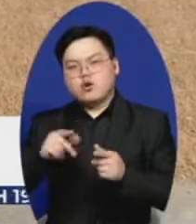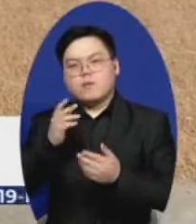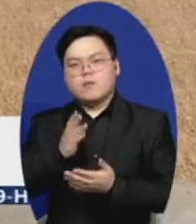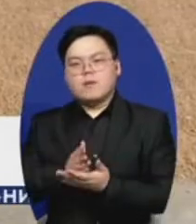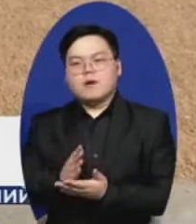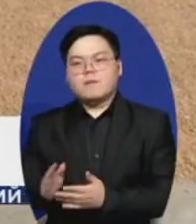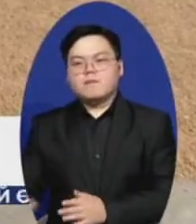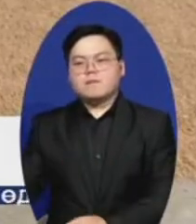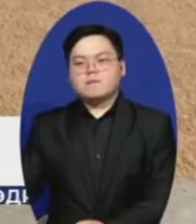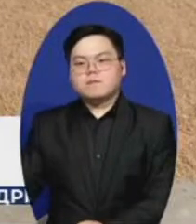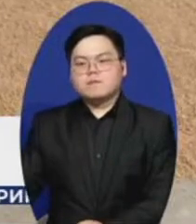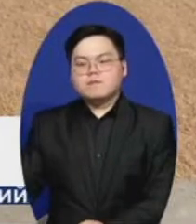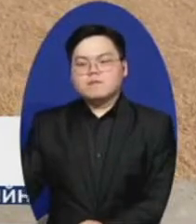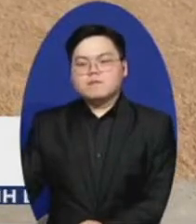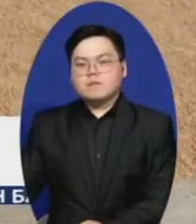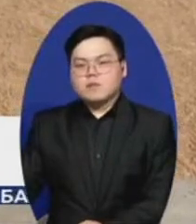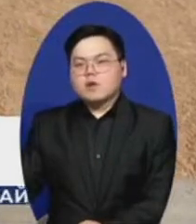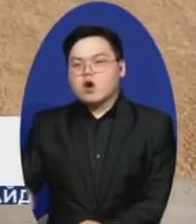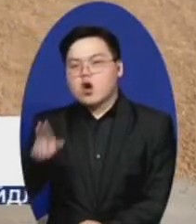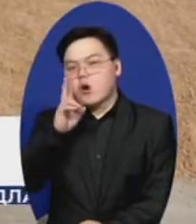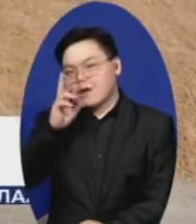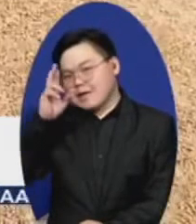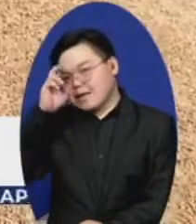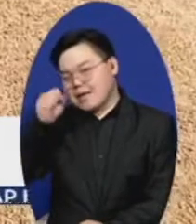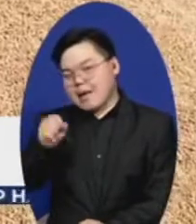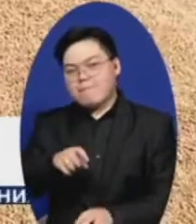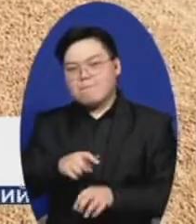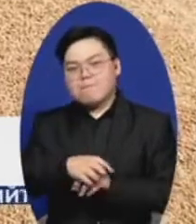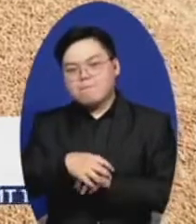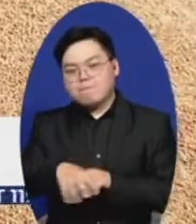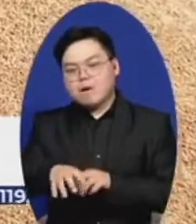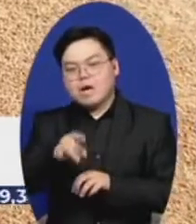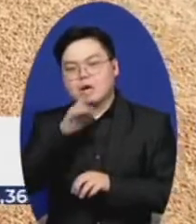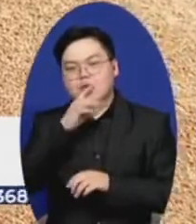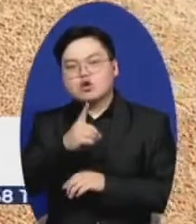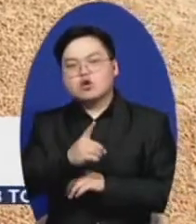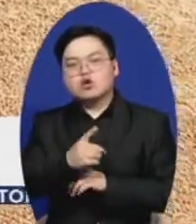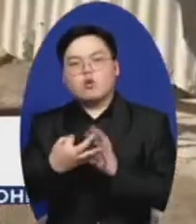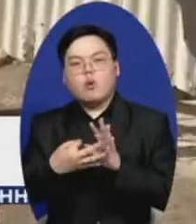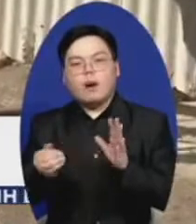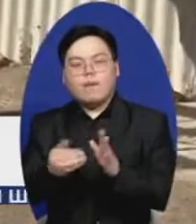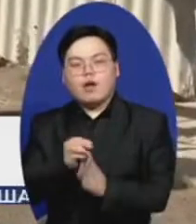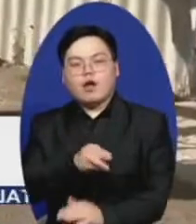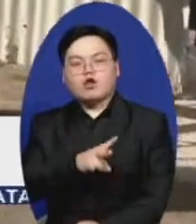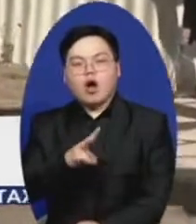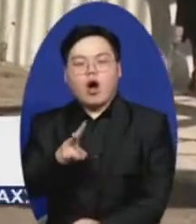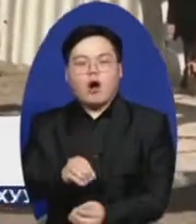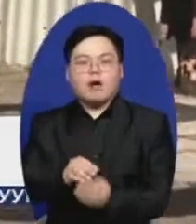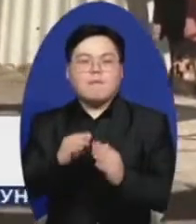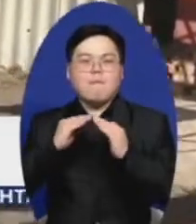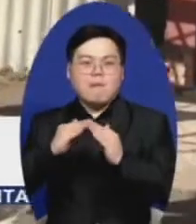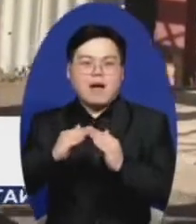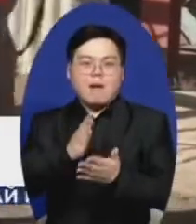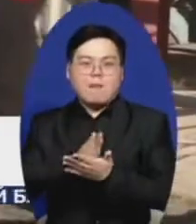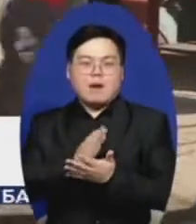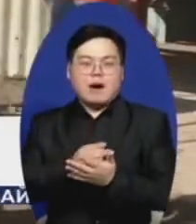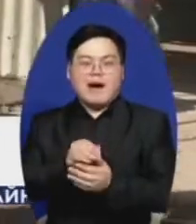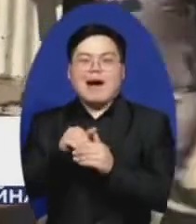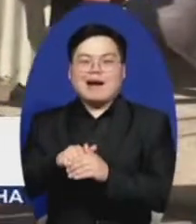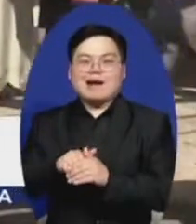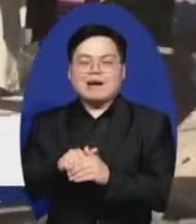шинжил хийж байна. Хүнс хөдөө аж ахуй хөнгөн үйлдвэрийн яамны харьяа 180 мянган тонн агуулах байдаг. Энэ жил хөдөө аж ахуйг дэмжих